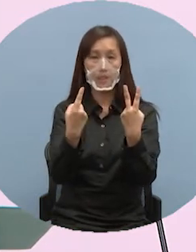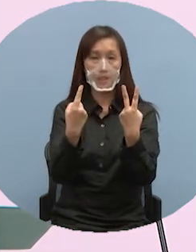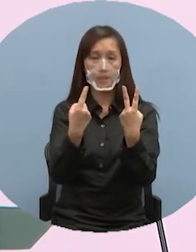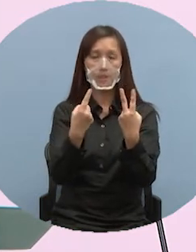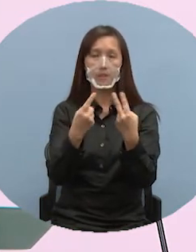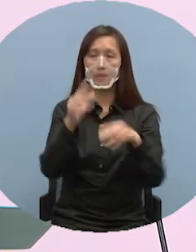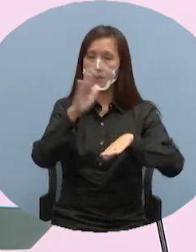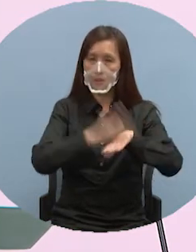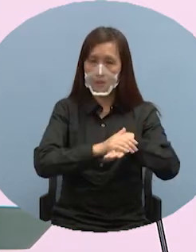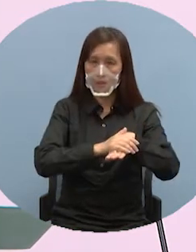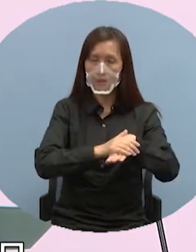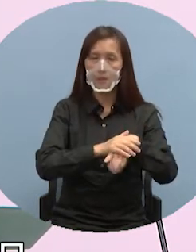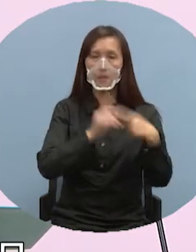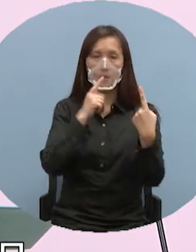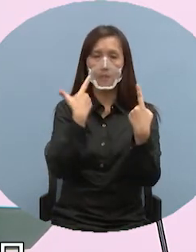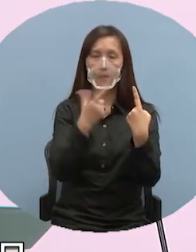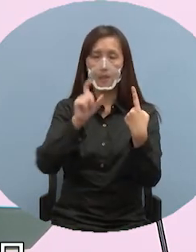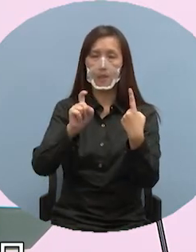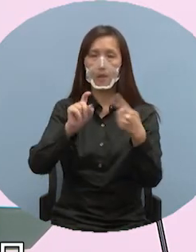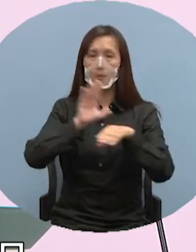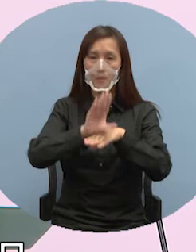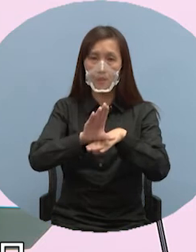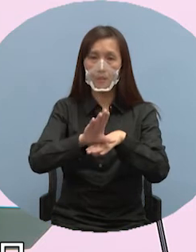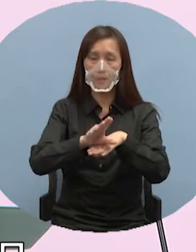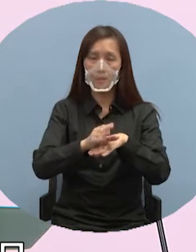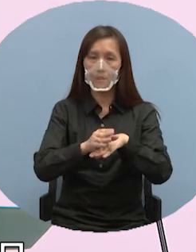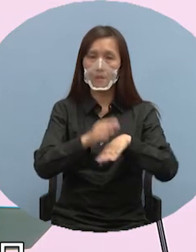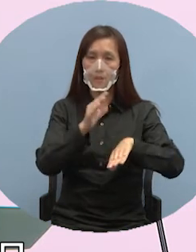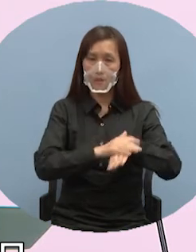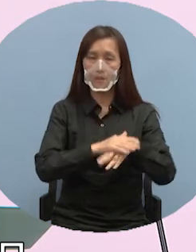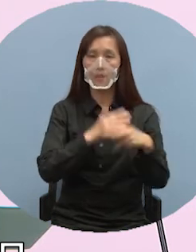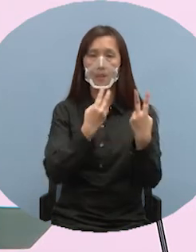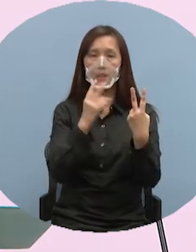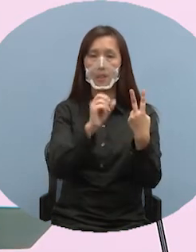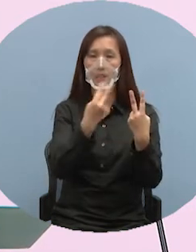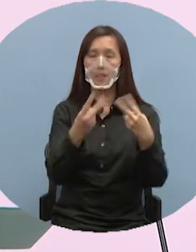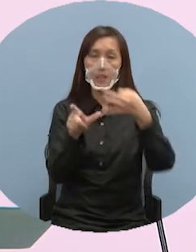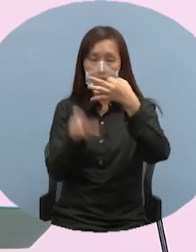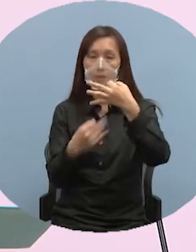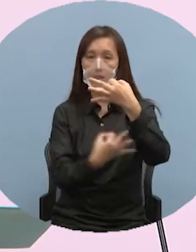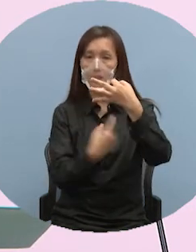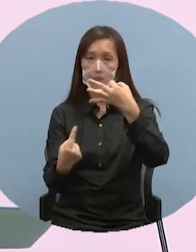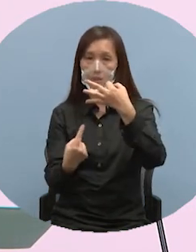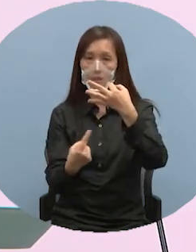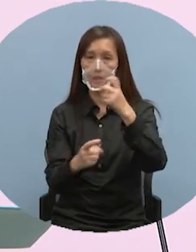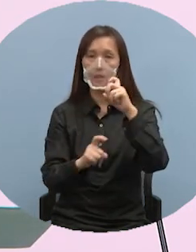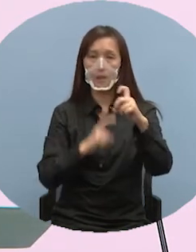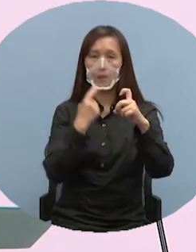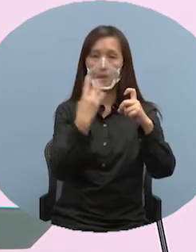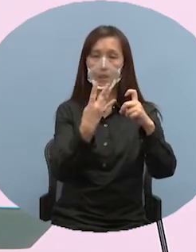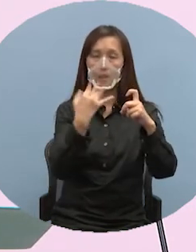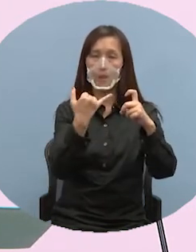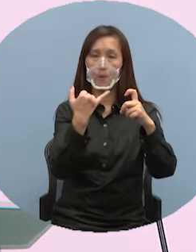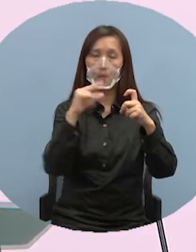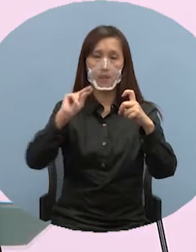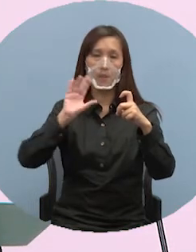是189億，財政儲備在2022年3月31日預計是